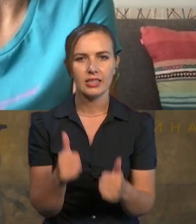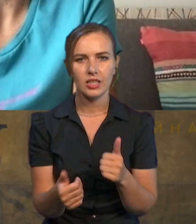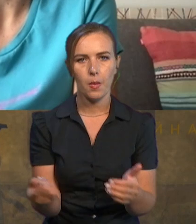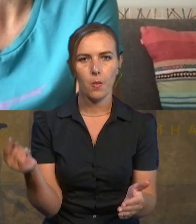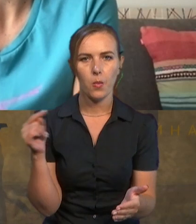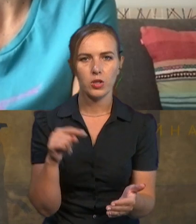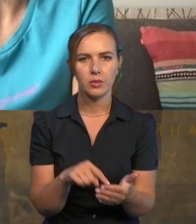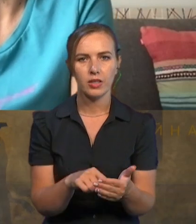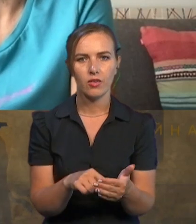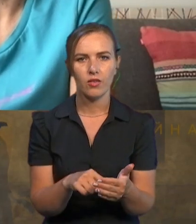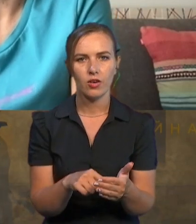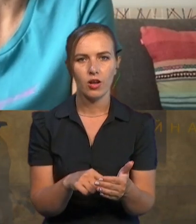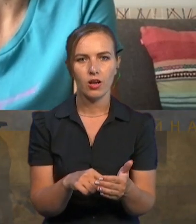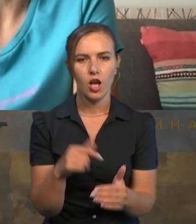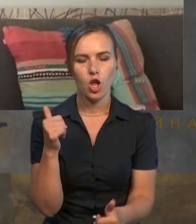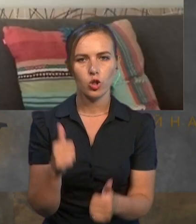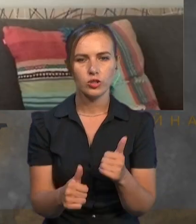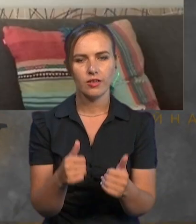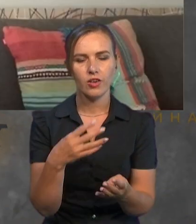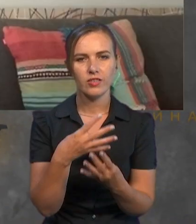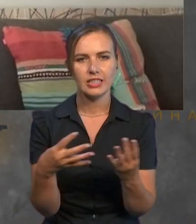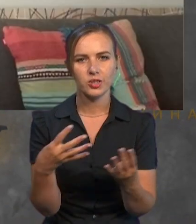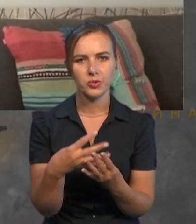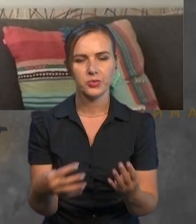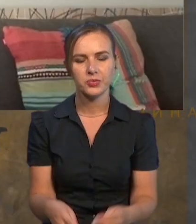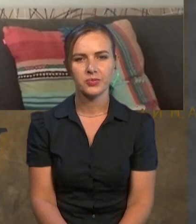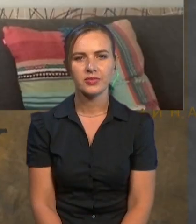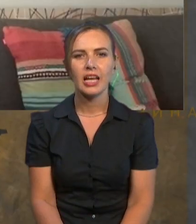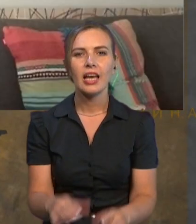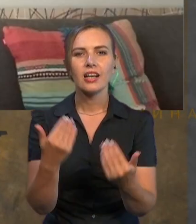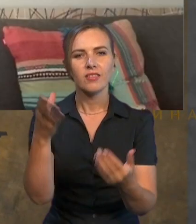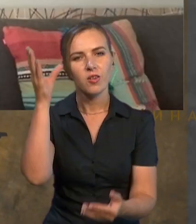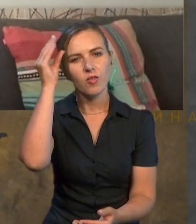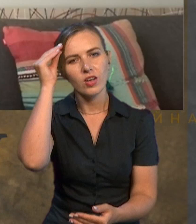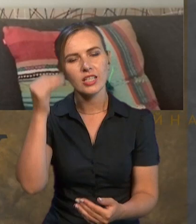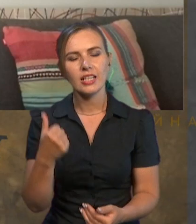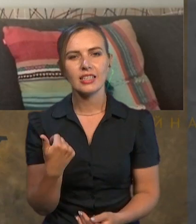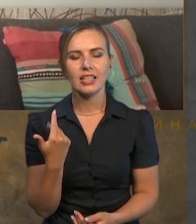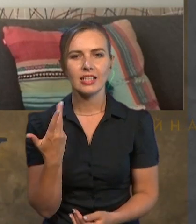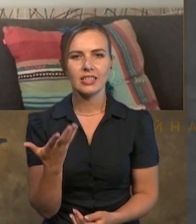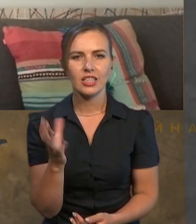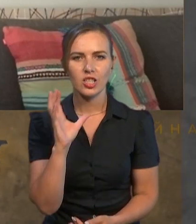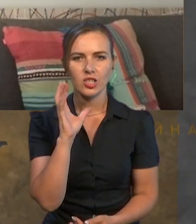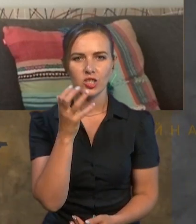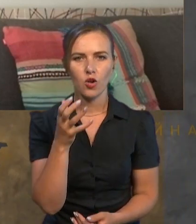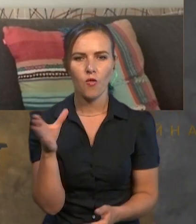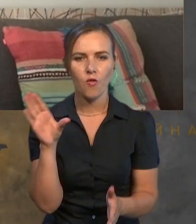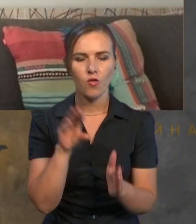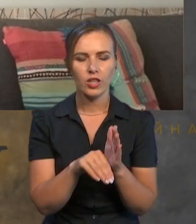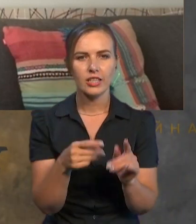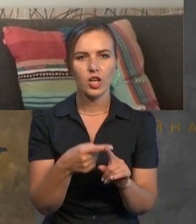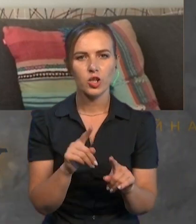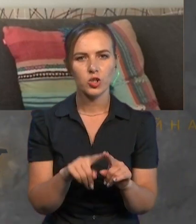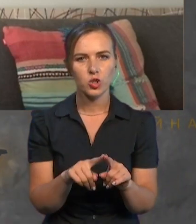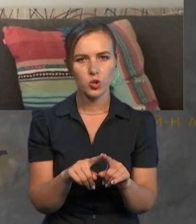потрапляємо у турнір, там, у сітку. Як ви вважаєте, наскільки серйозний вклад в цю перемогу саме